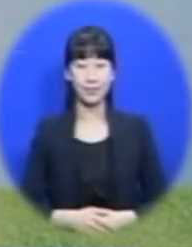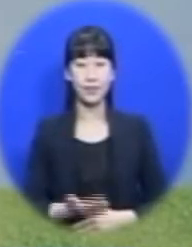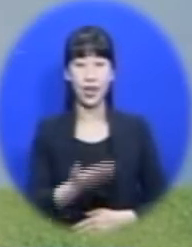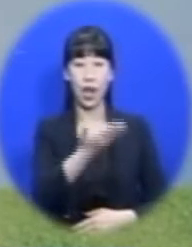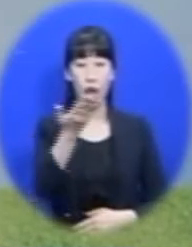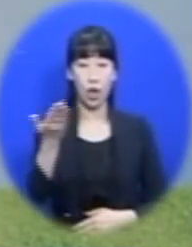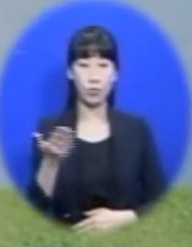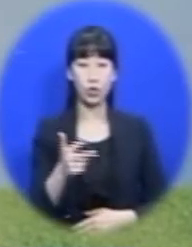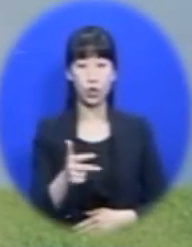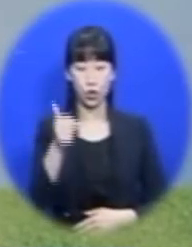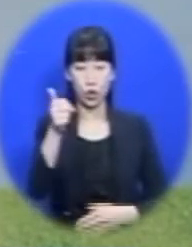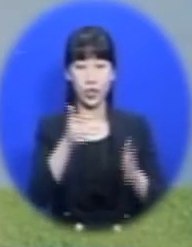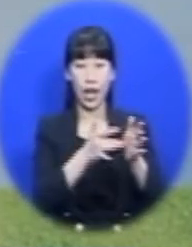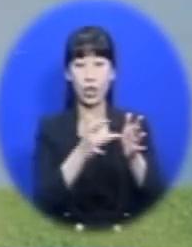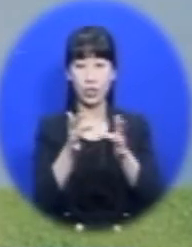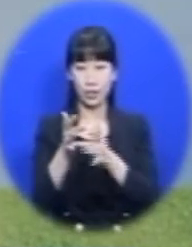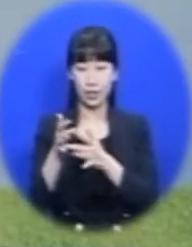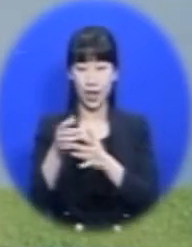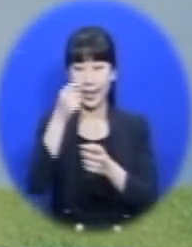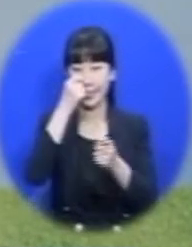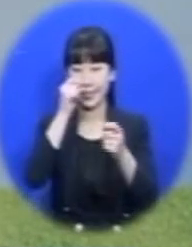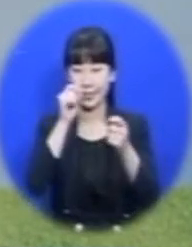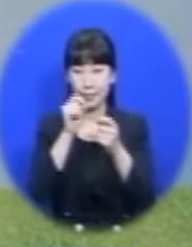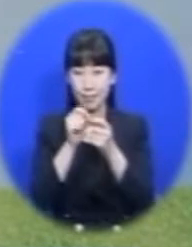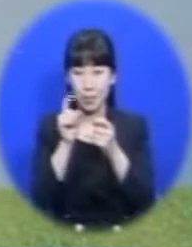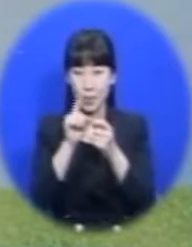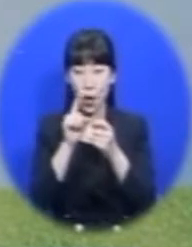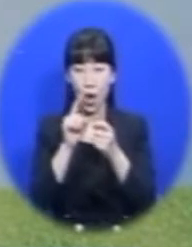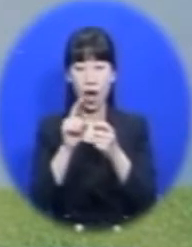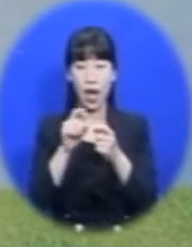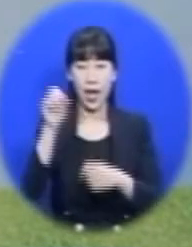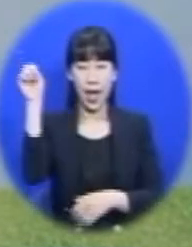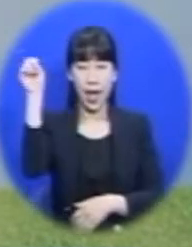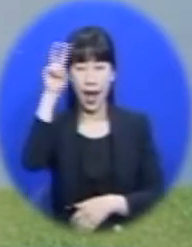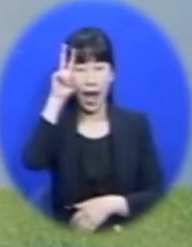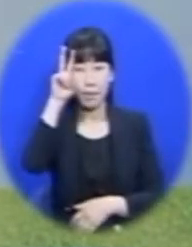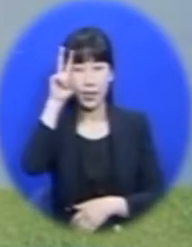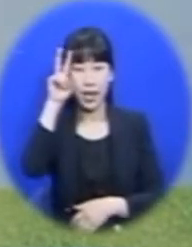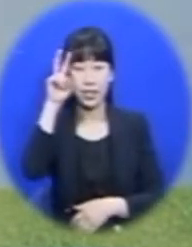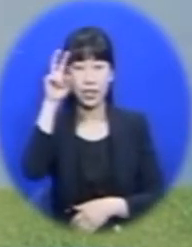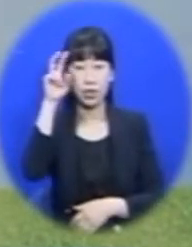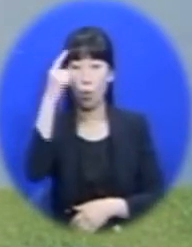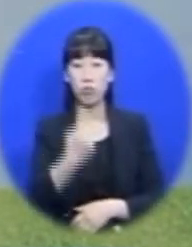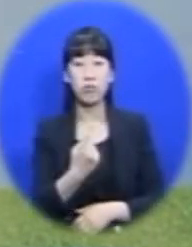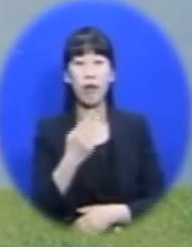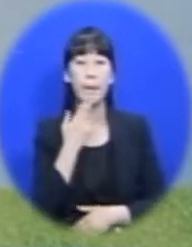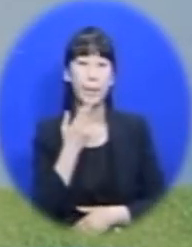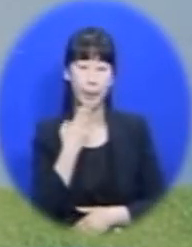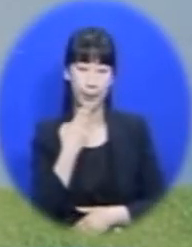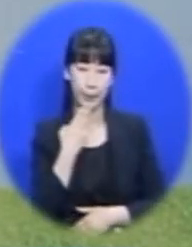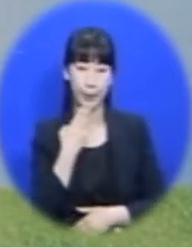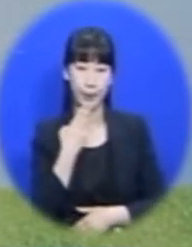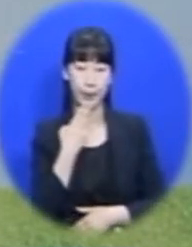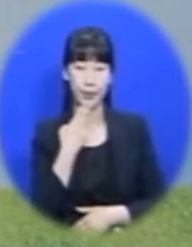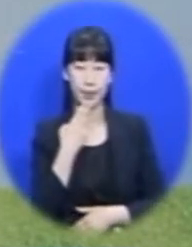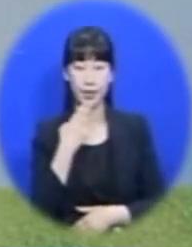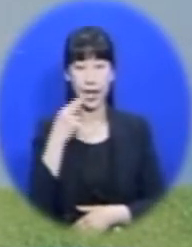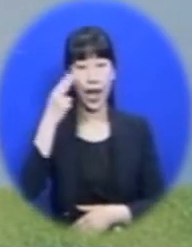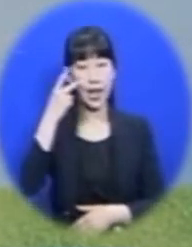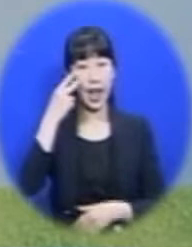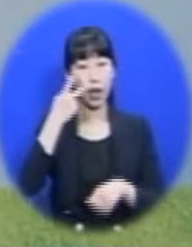여러분, 주 예수님과의 친밀함은 어느 날 운명적으로 찾아오는 게 아니란 말입니다. 사도